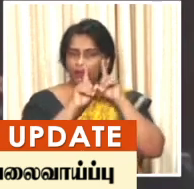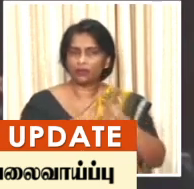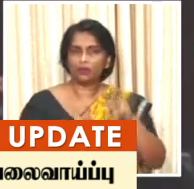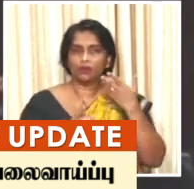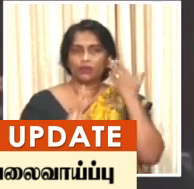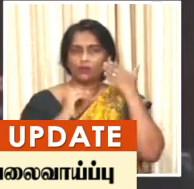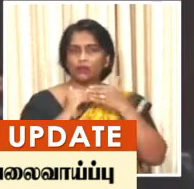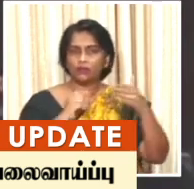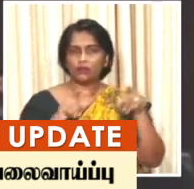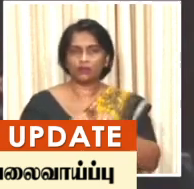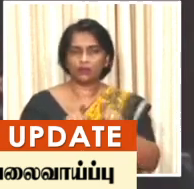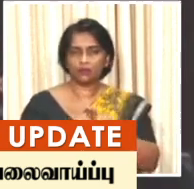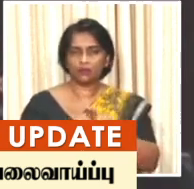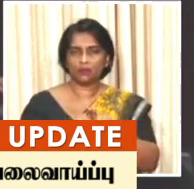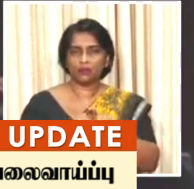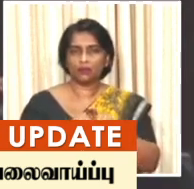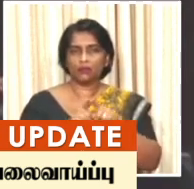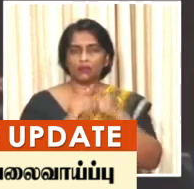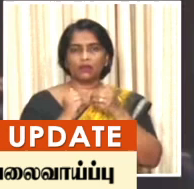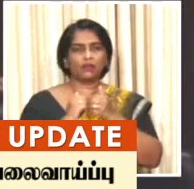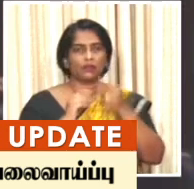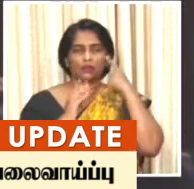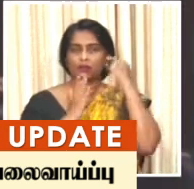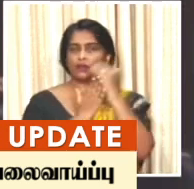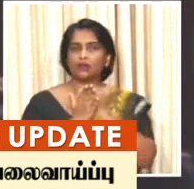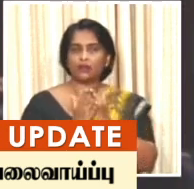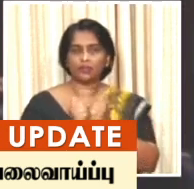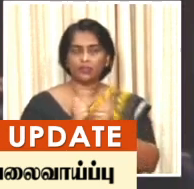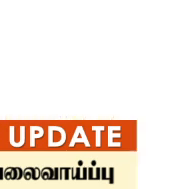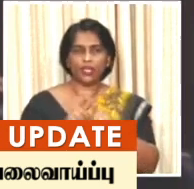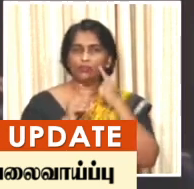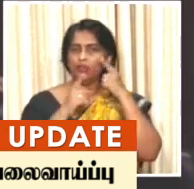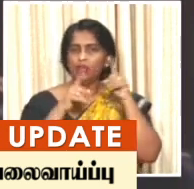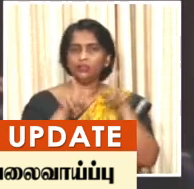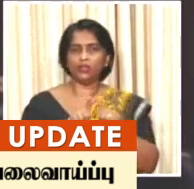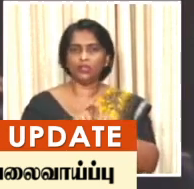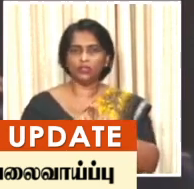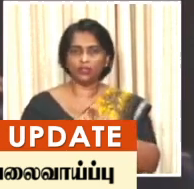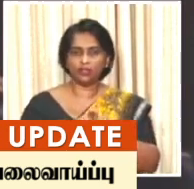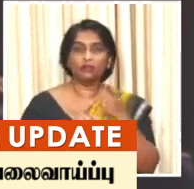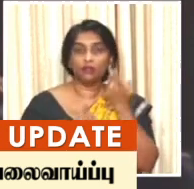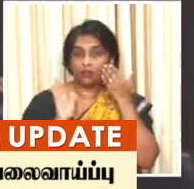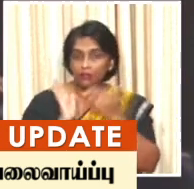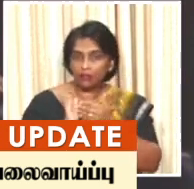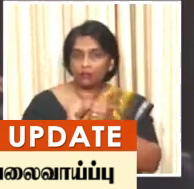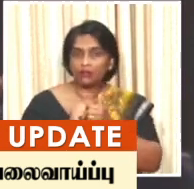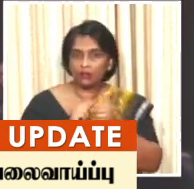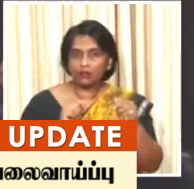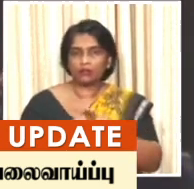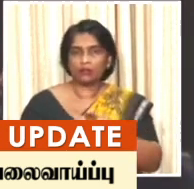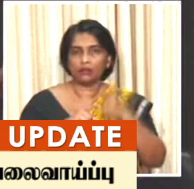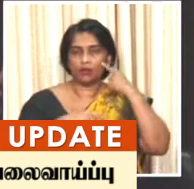අයගේ බලාපොරොත්තුවත් ඉල්ලීමක් තමයි ලංකාවේ ආණ්ඩුව මැදිහත් වෙලා ඒ අය අනීතික භාවයෙන් මුදලා යම්